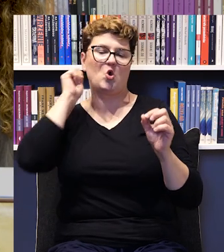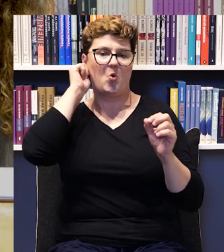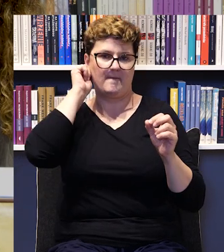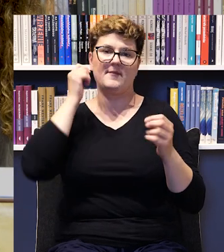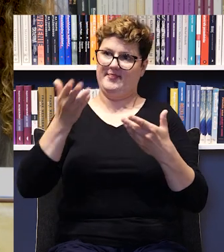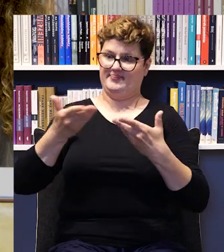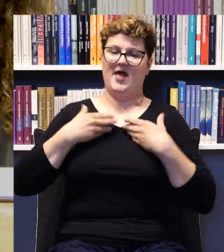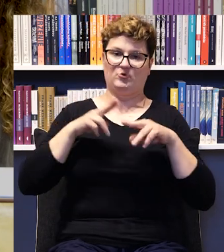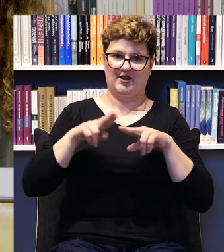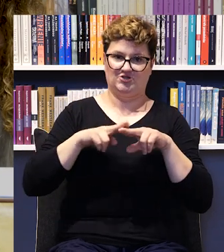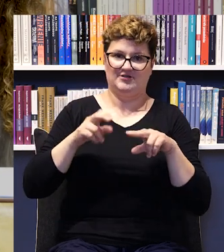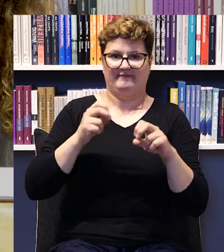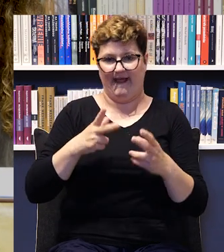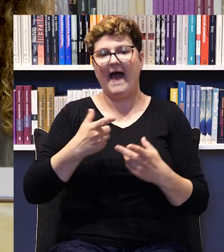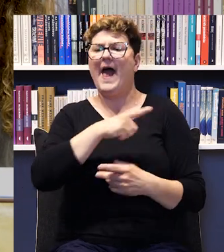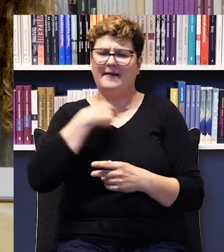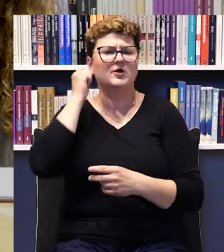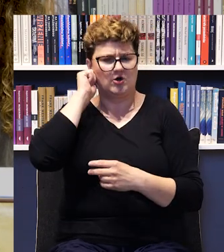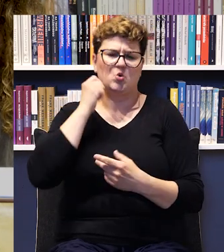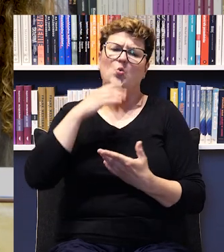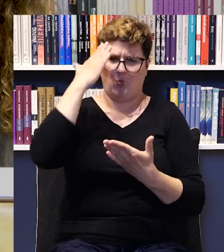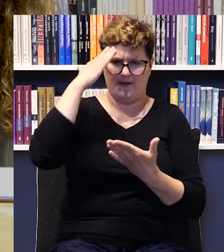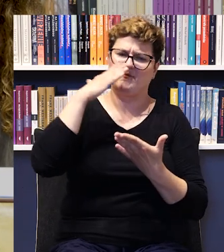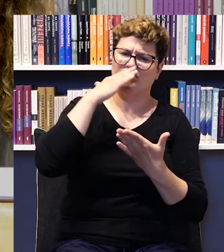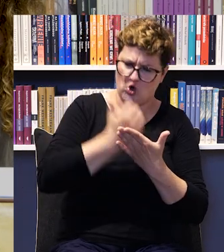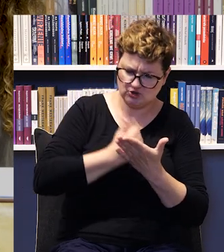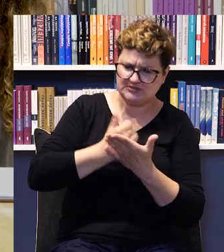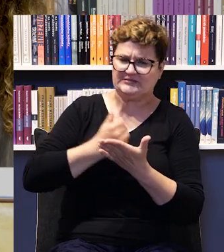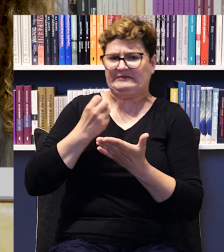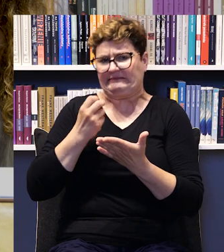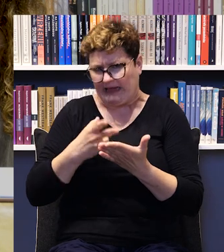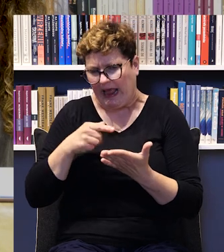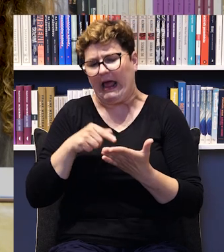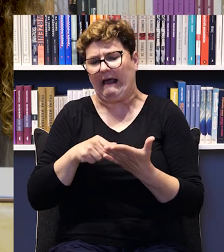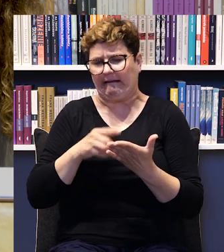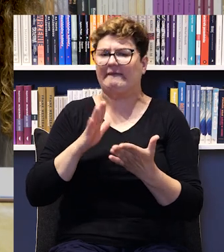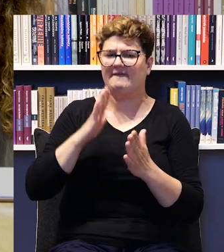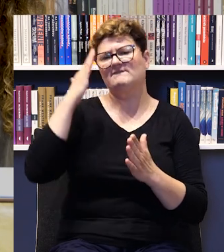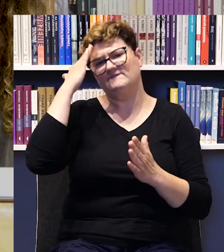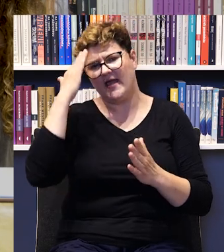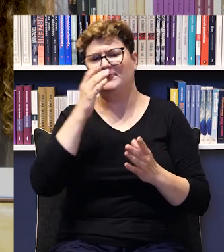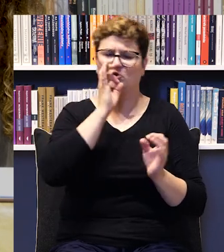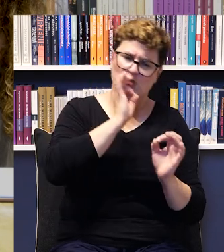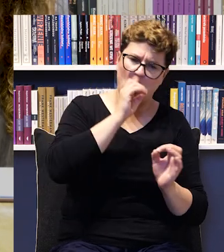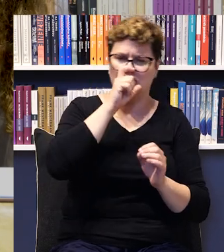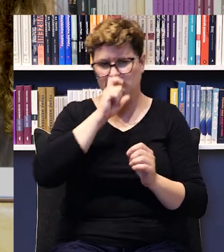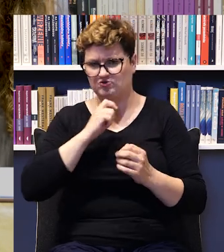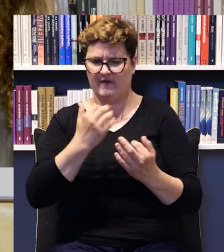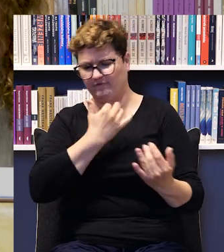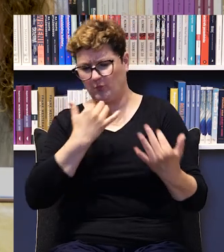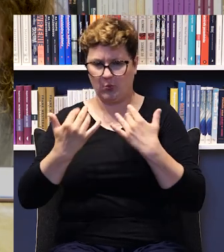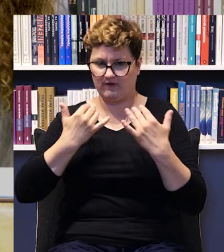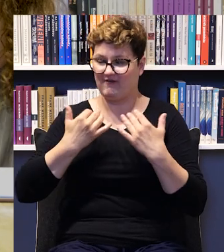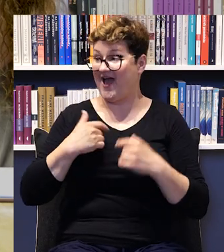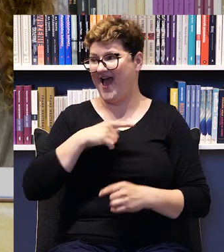dalej, niby ich umiemy używać, jakby niby wiemy, co jest dobre, co jest niedobre dla nas.